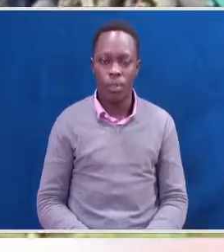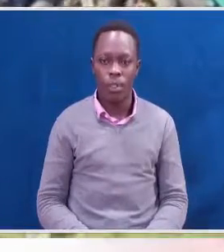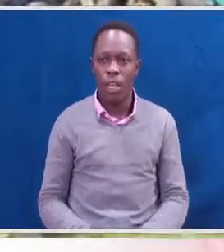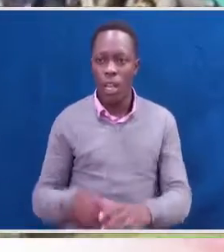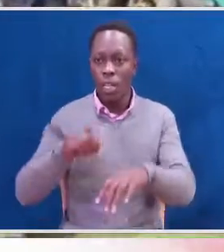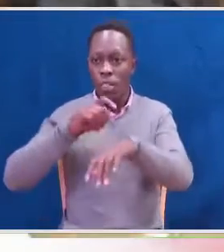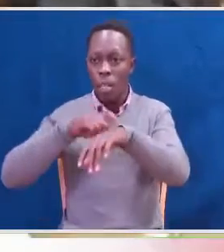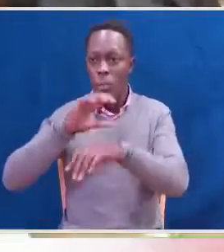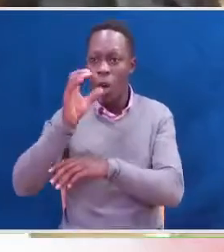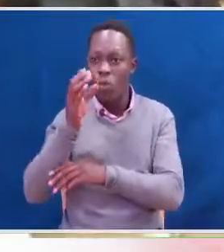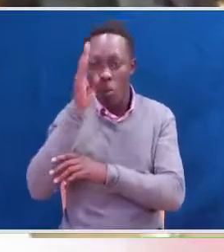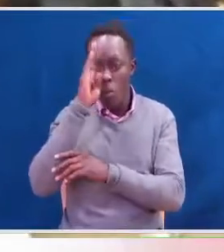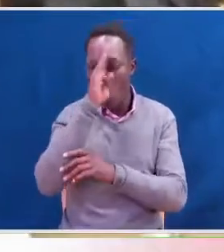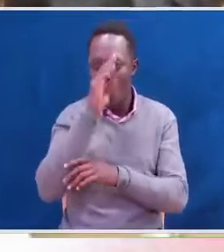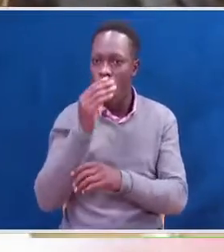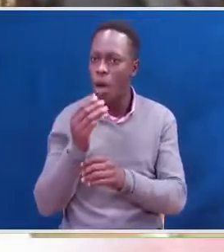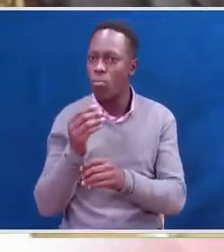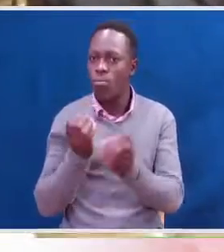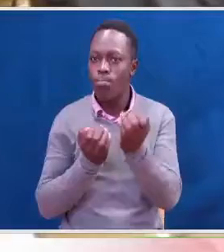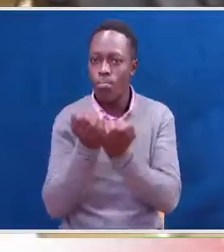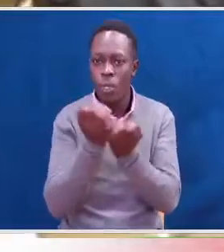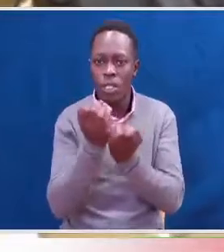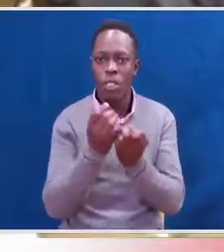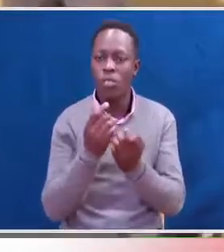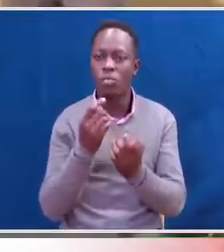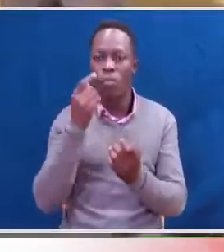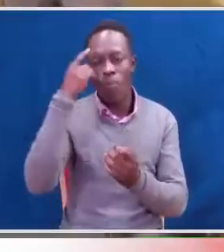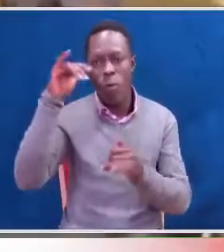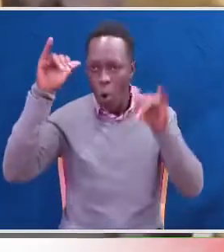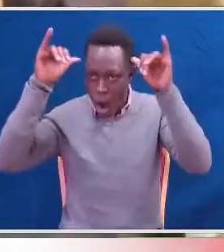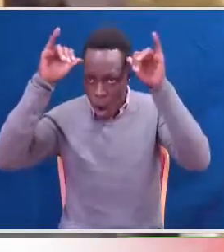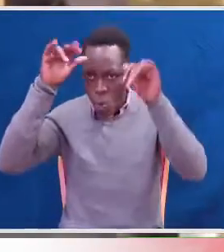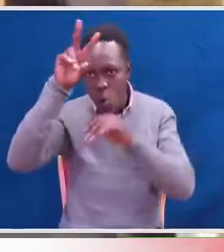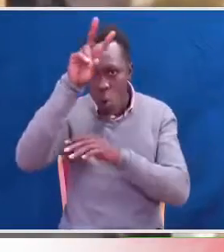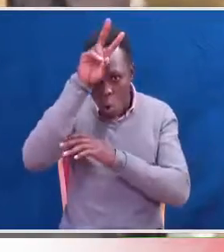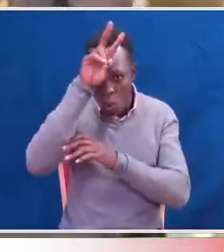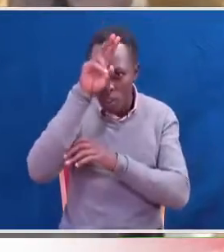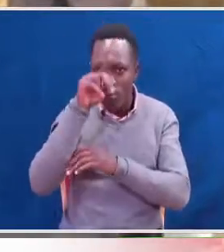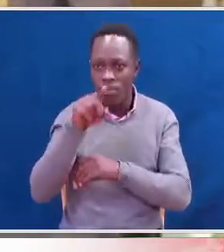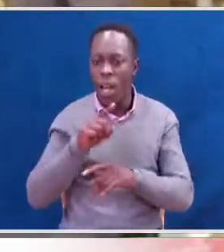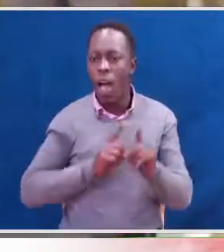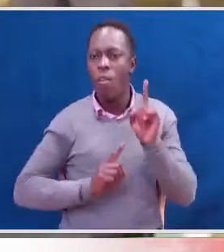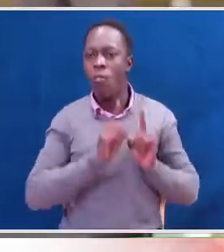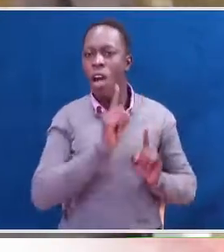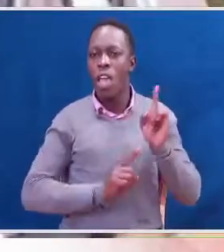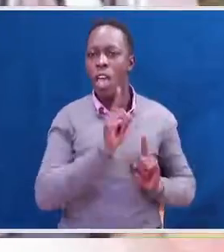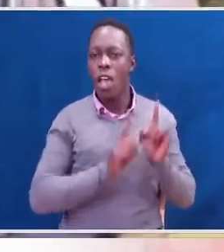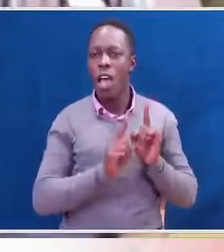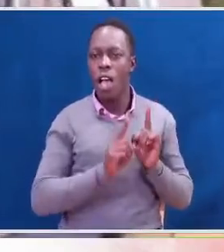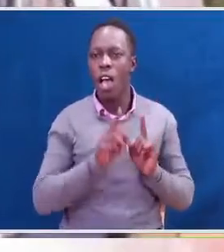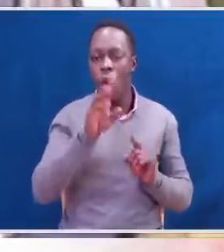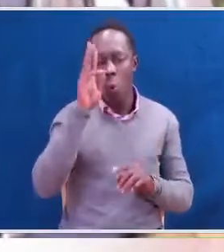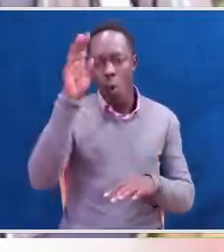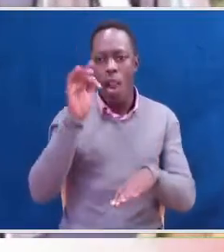Katika kaunti ya Bungoma, wafanya biashara wanaojihusisha na biashara ya mifugo wamekerwa na hatua hiyo, wakisema